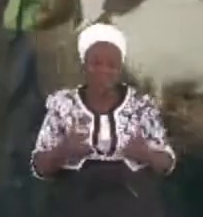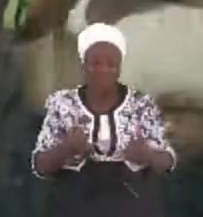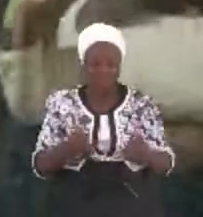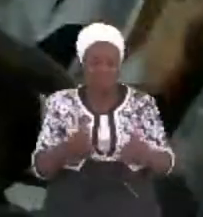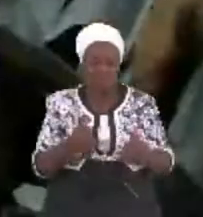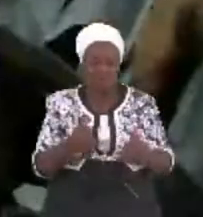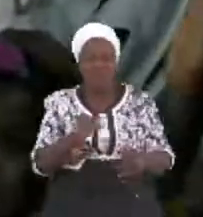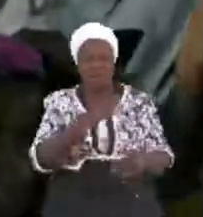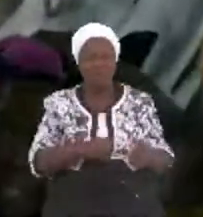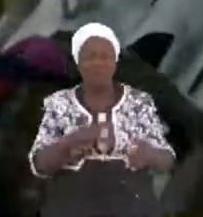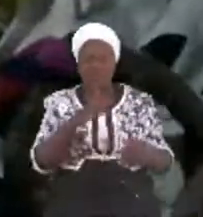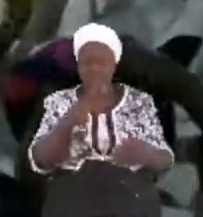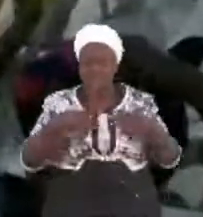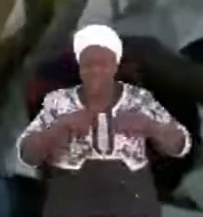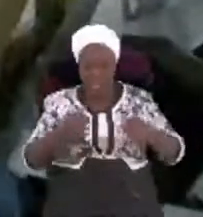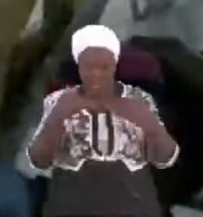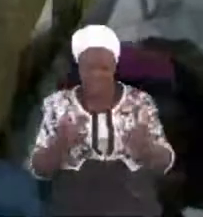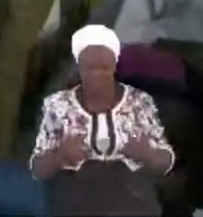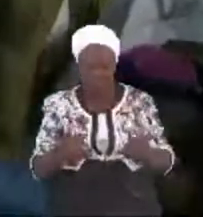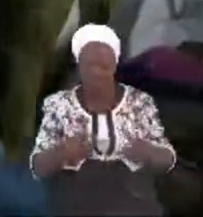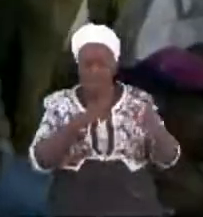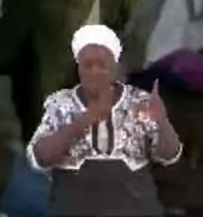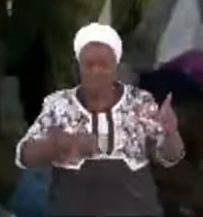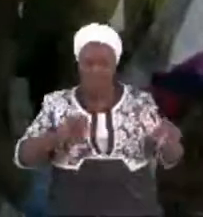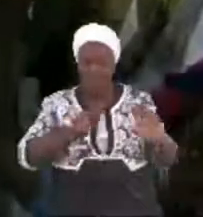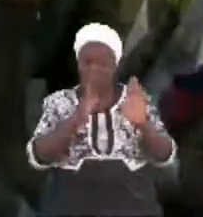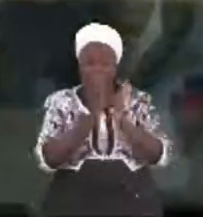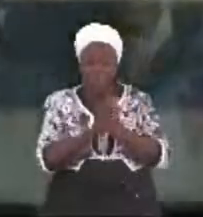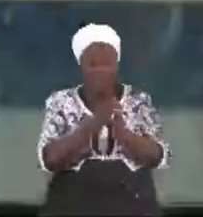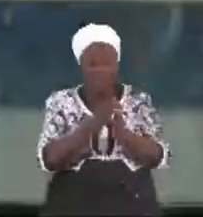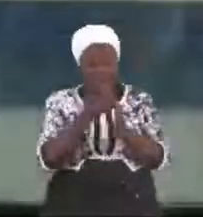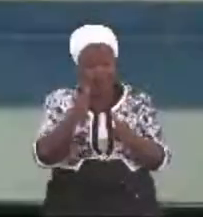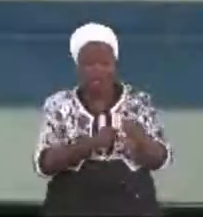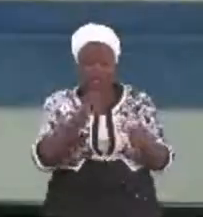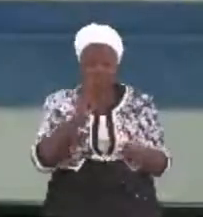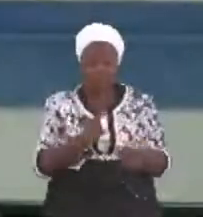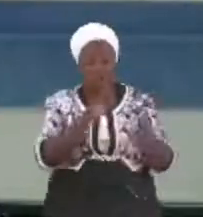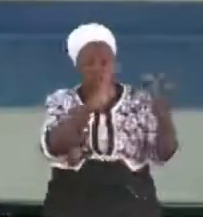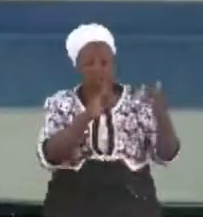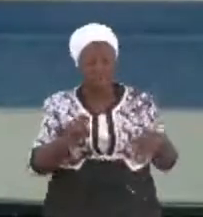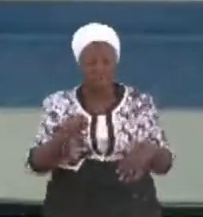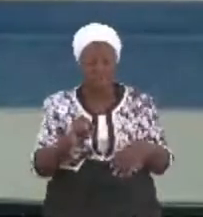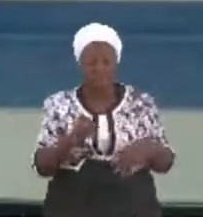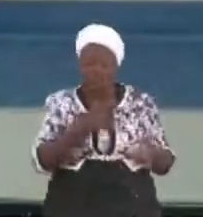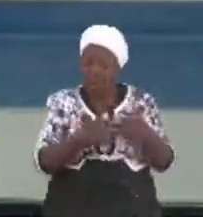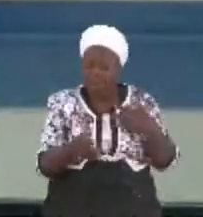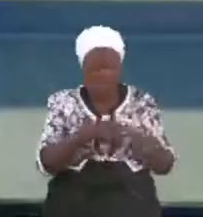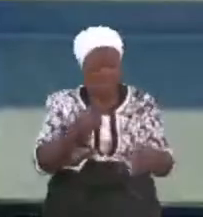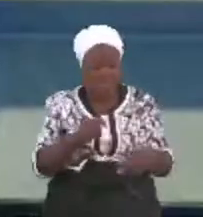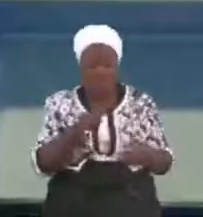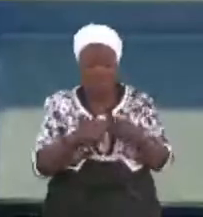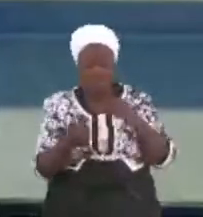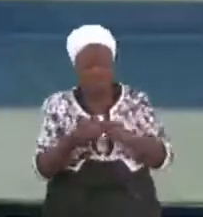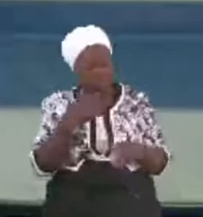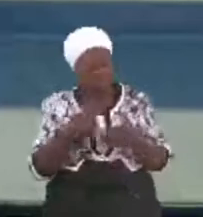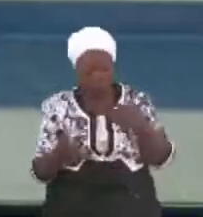Sois rétablie maintenant. Seigneur, je prie pour tout le monde qui espère, quel que soit le problème,